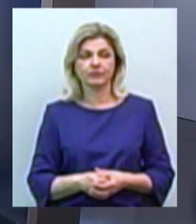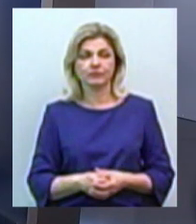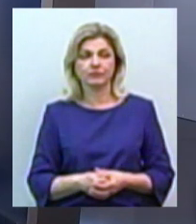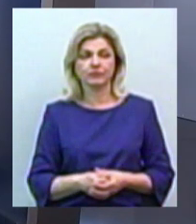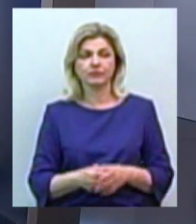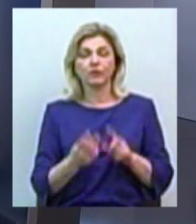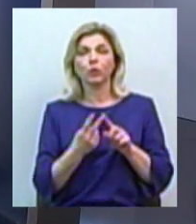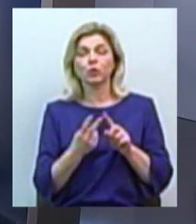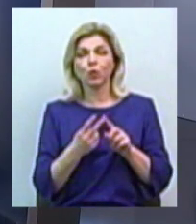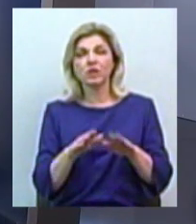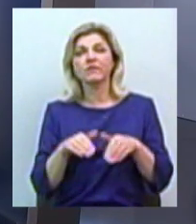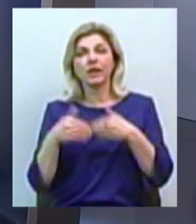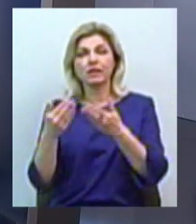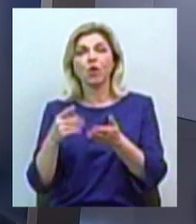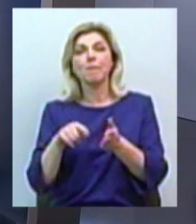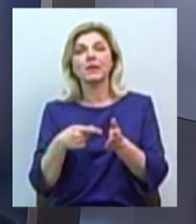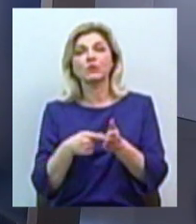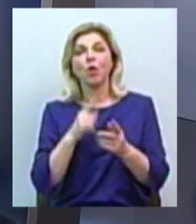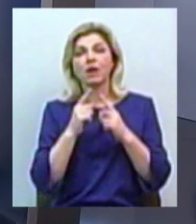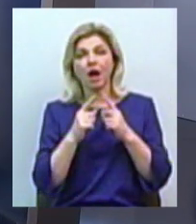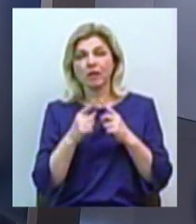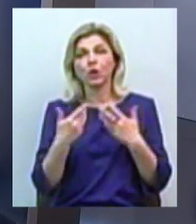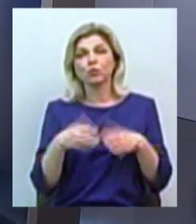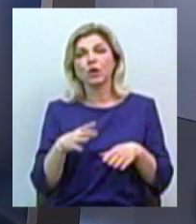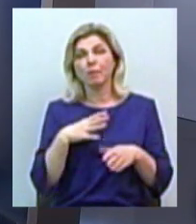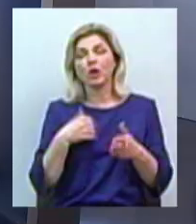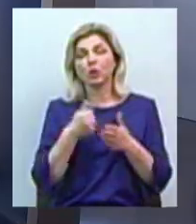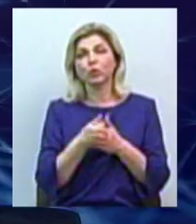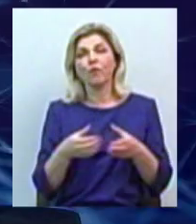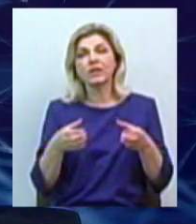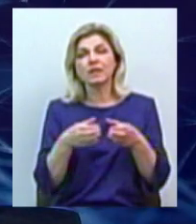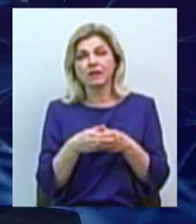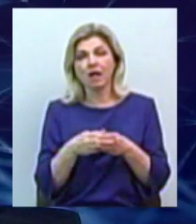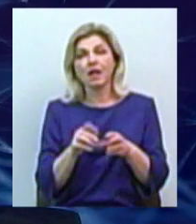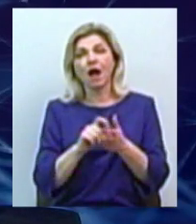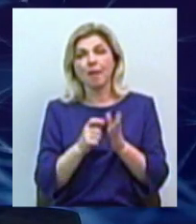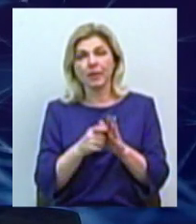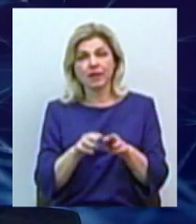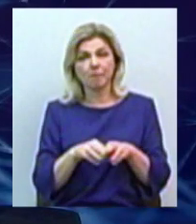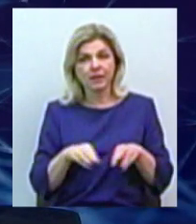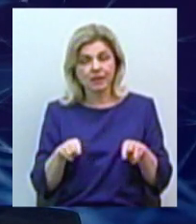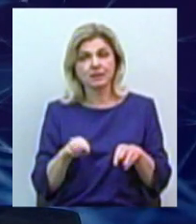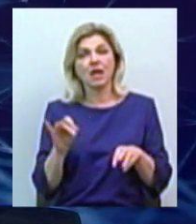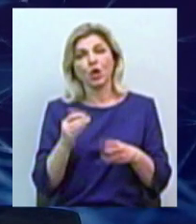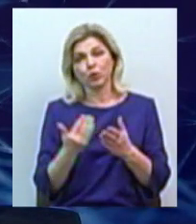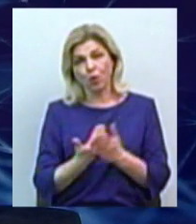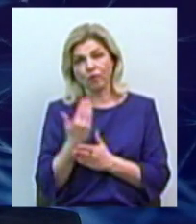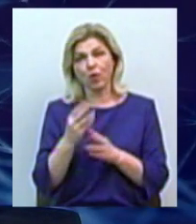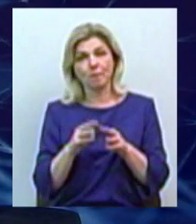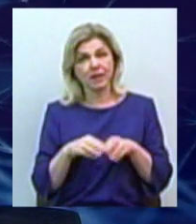Друге звернення міської ради було вже до нового складу Кабінету міністрів і до нового міністра. Потім окремо